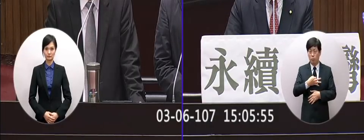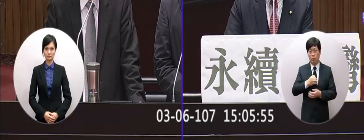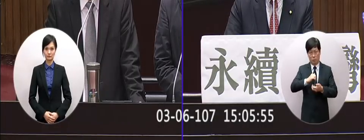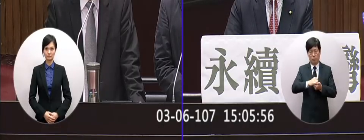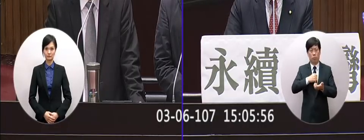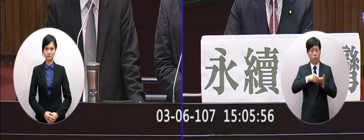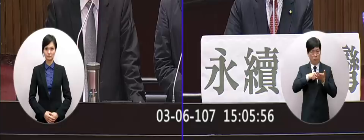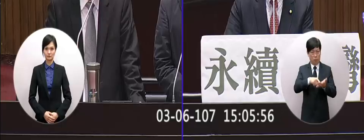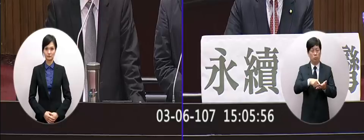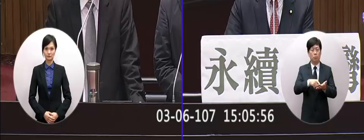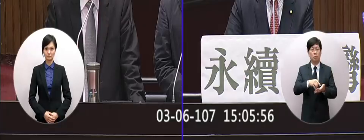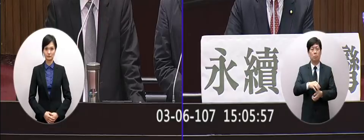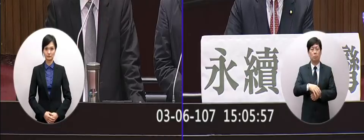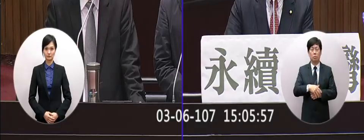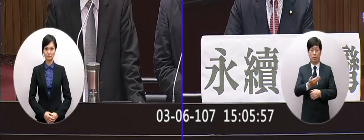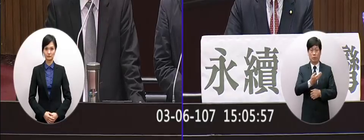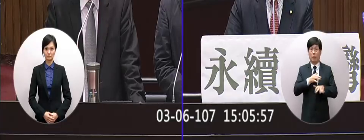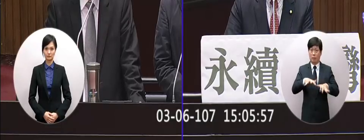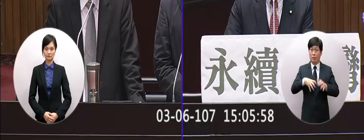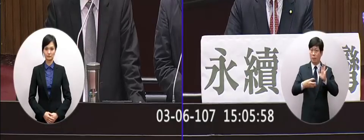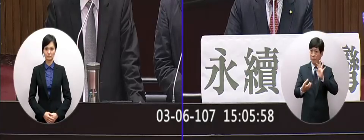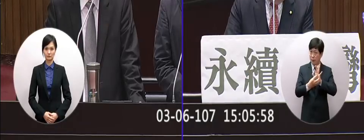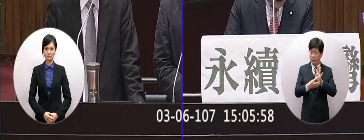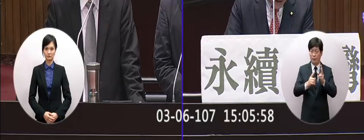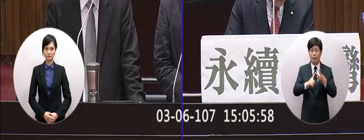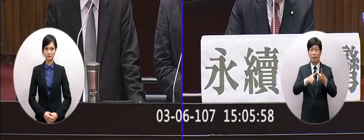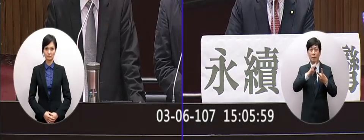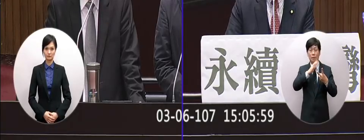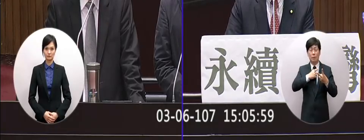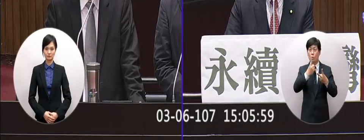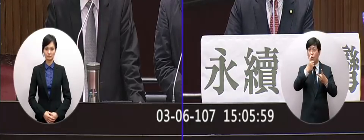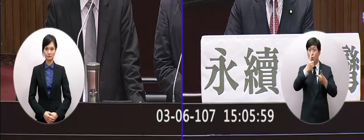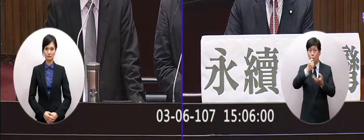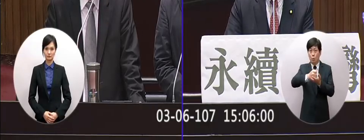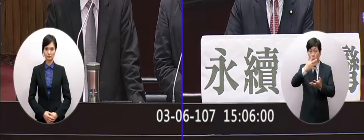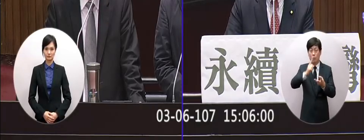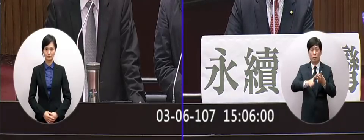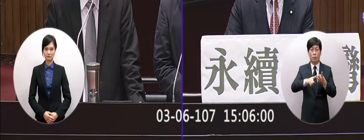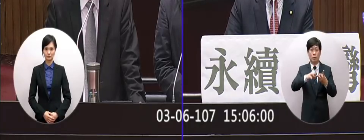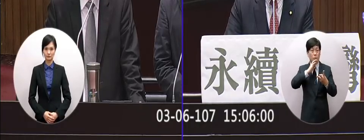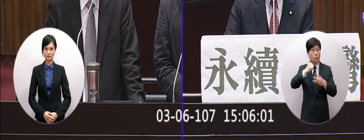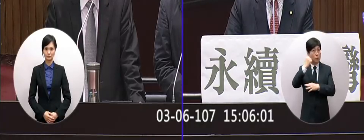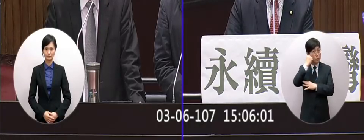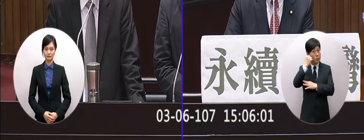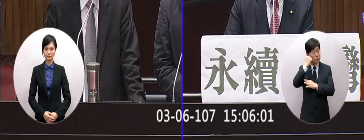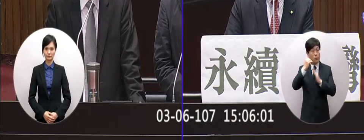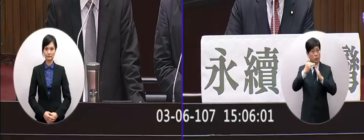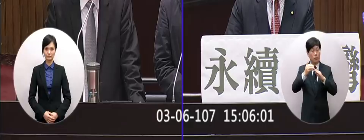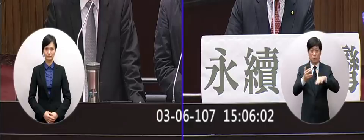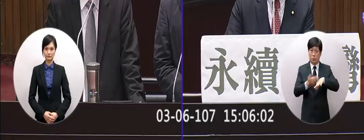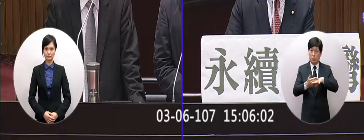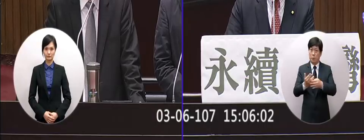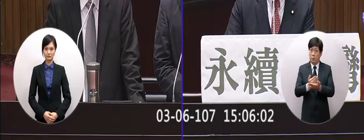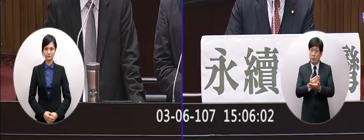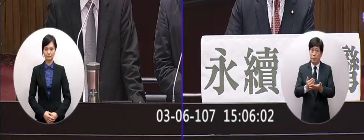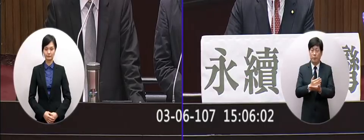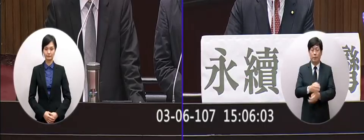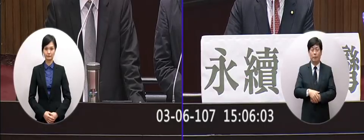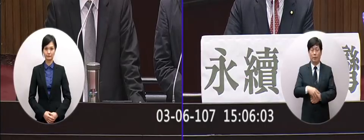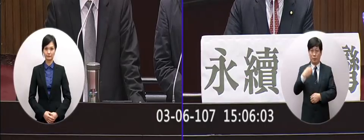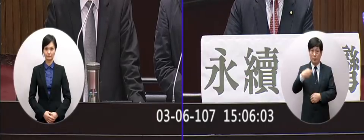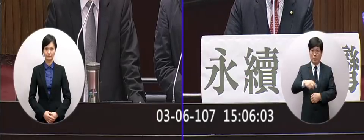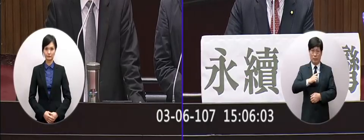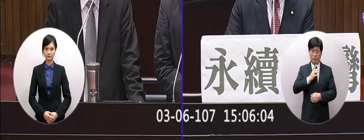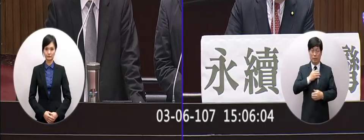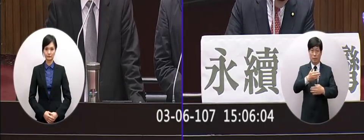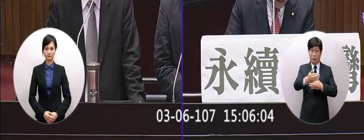要申请所谓的耐震标章，或者是立建筑，或者是住宅性能评估，或者是说你要退缩